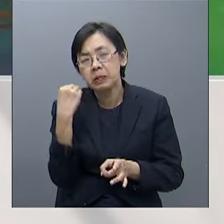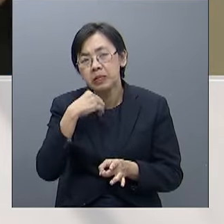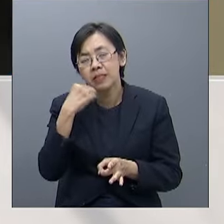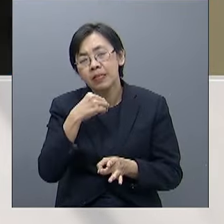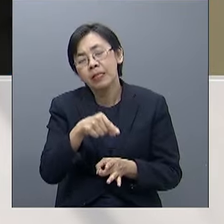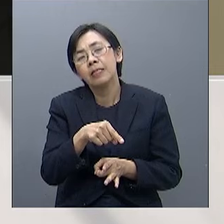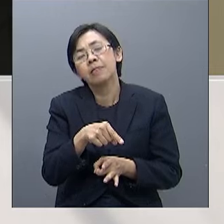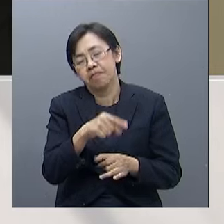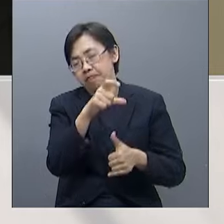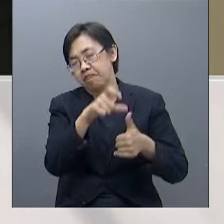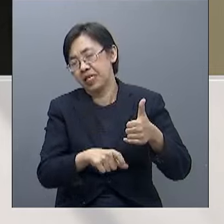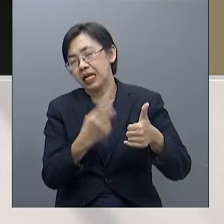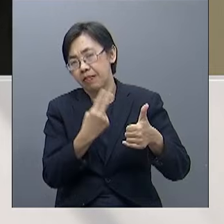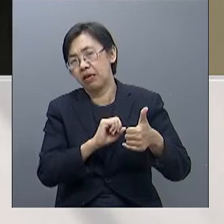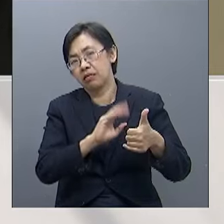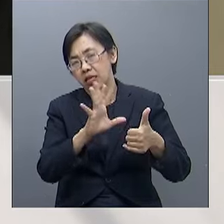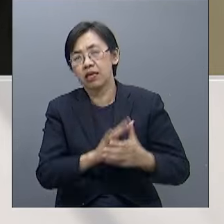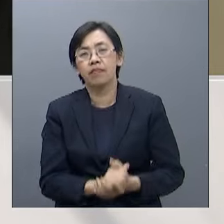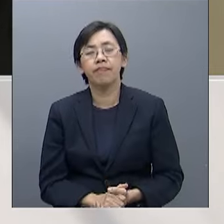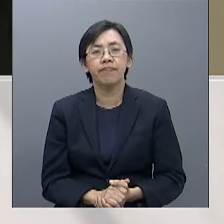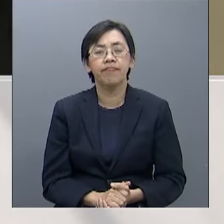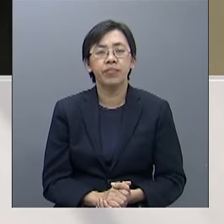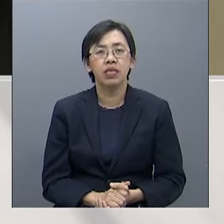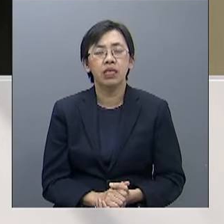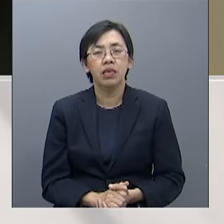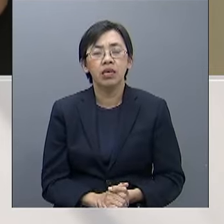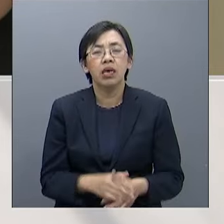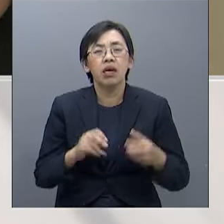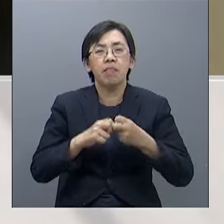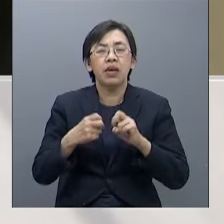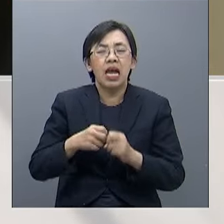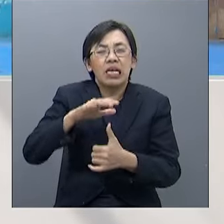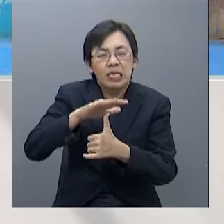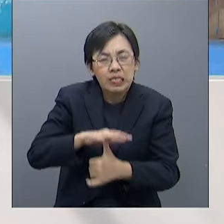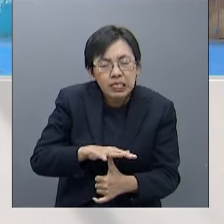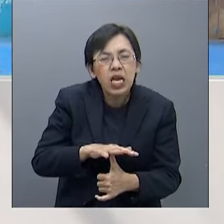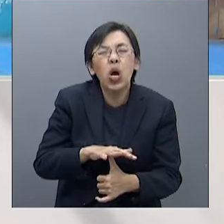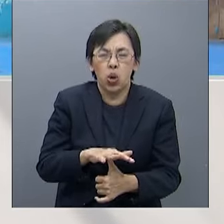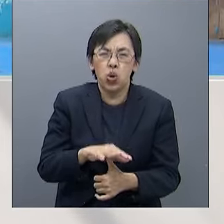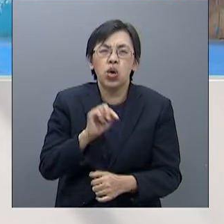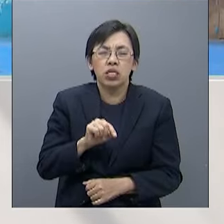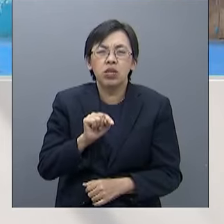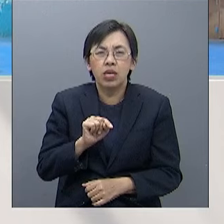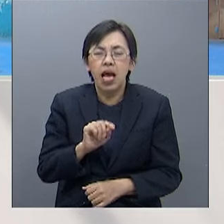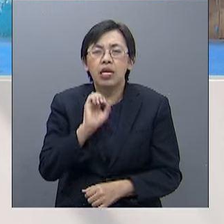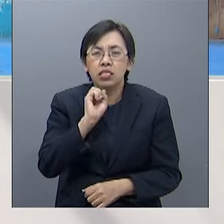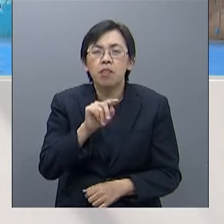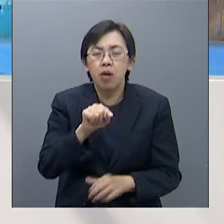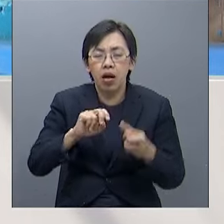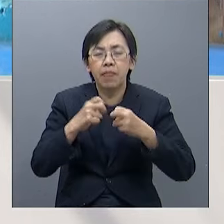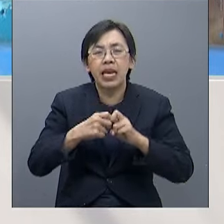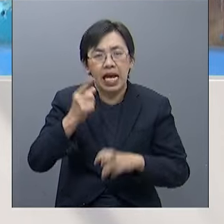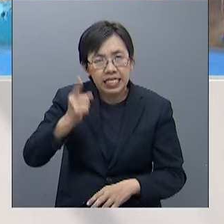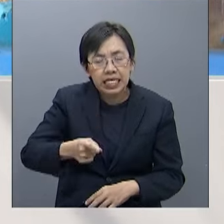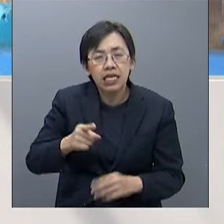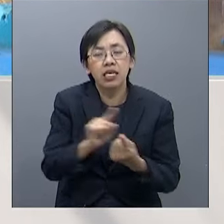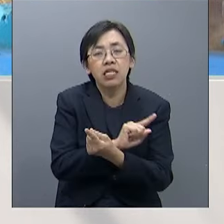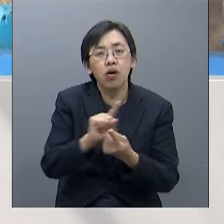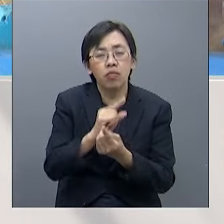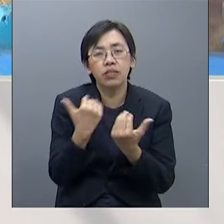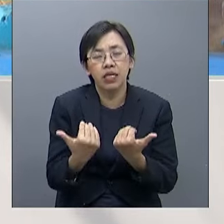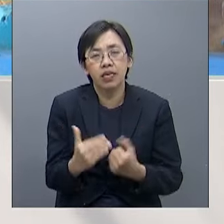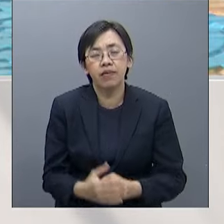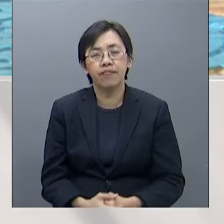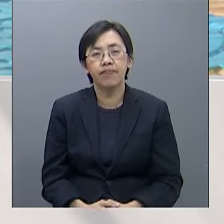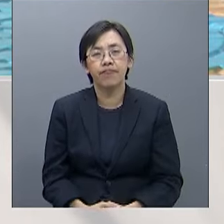ส่วนหนึ่งเนี่ยมันก็เป็นภาพสะท้อนความรุนแรงในโรงเรียนอ ัน น ี้ ก็ต้องบอกถึงสิ่งที่เกิดขึ้นจริงๆนะคะ ค ่ ะ ความ